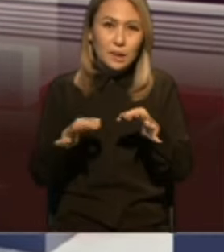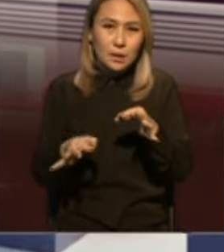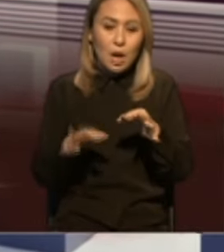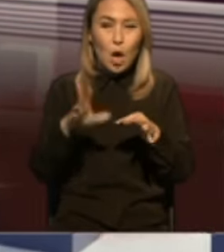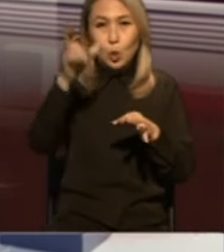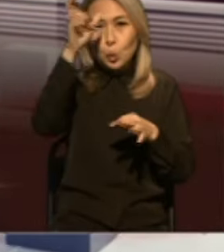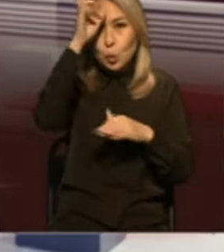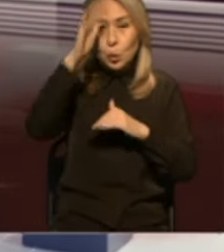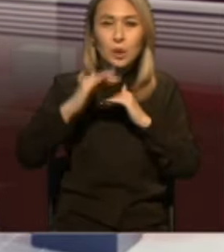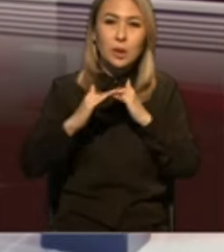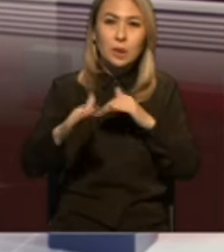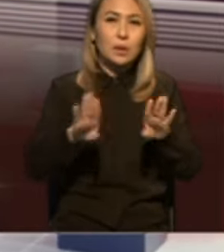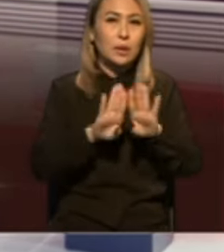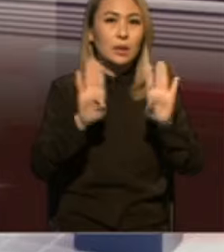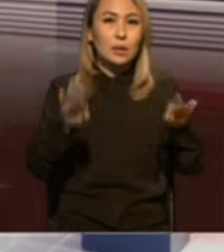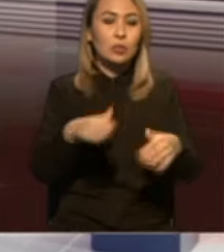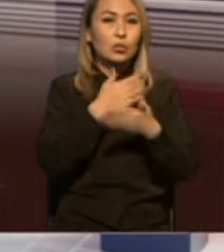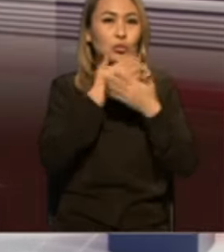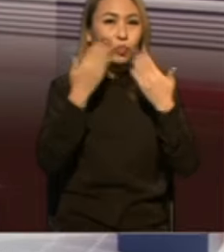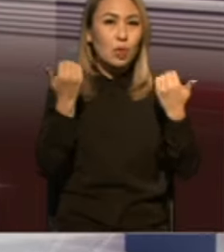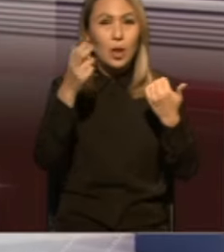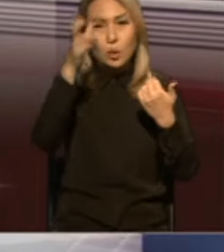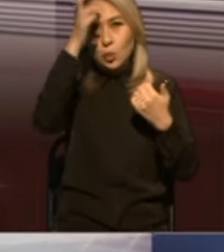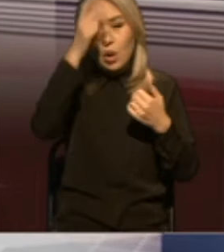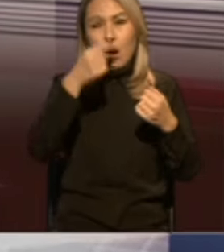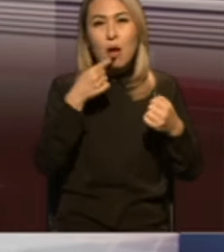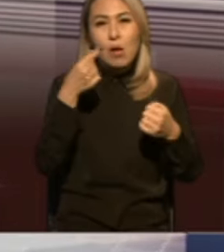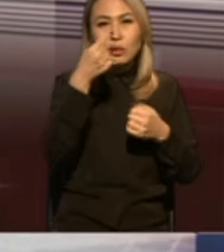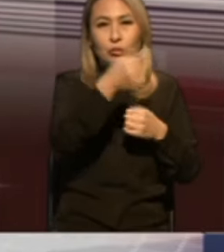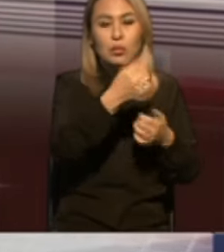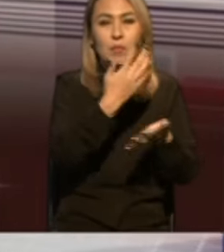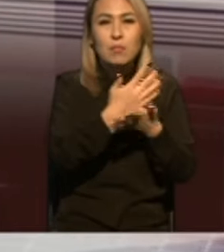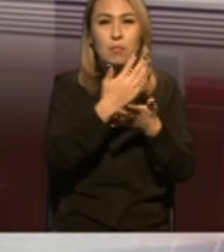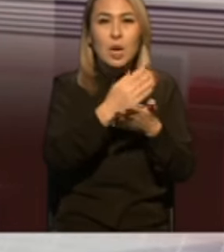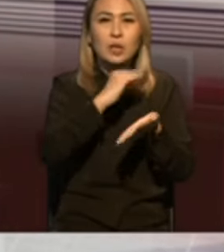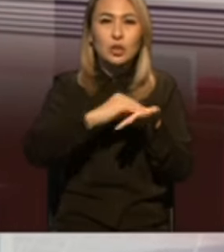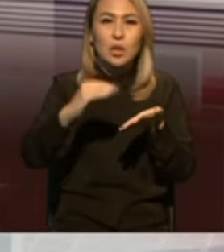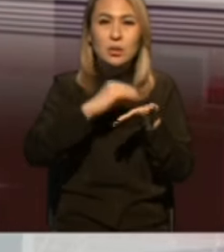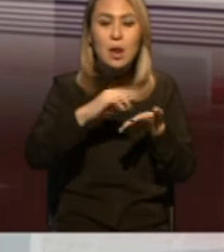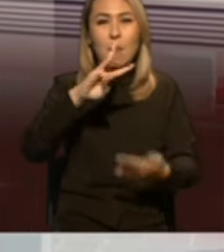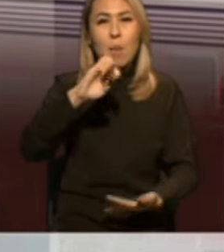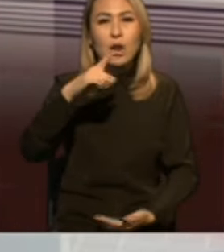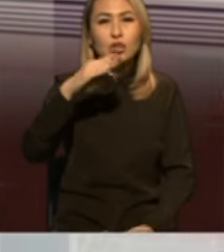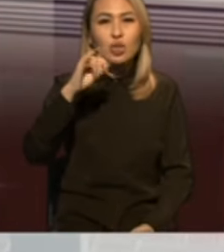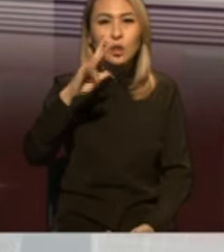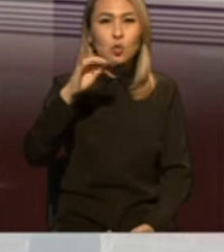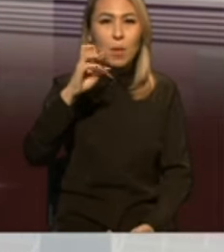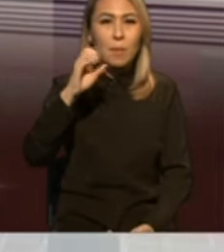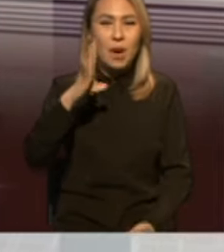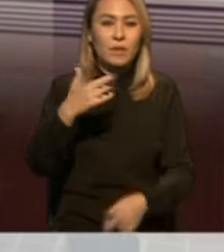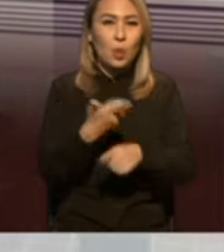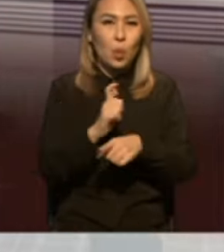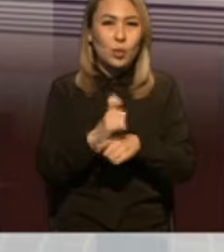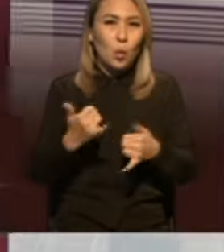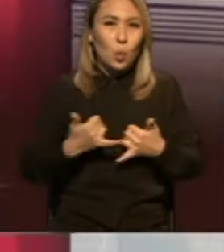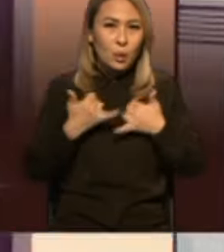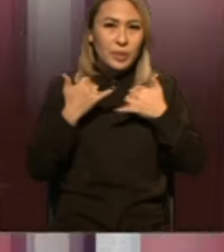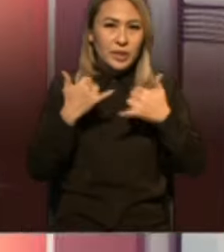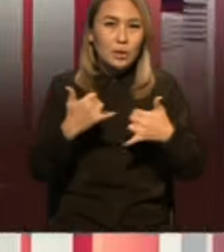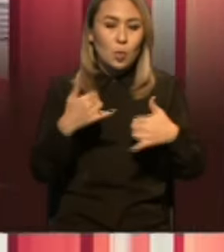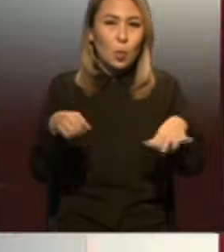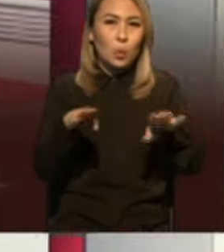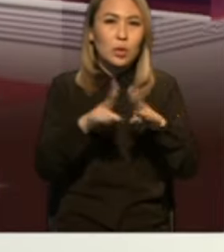Түркия елінде олай емес. Түркияда мысалы алыстағы бауырыма деген өлеңді жазған Мағжан Жұмабаев өте құрметтейді осындай.